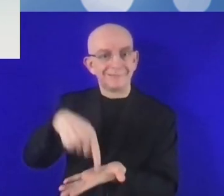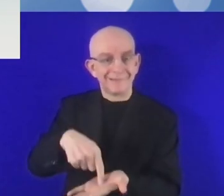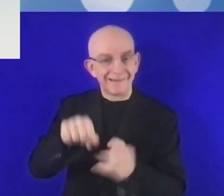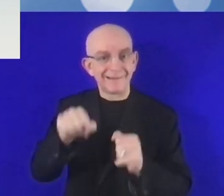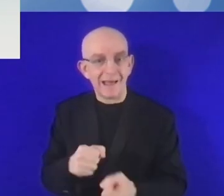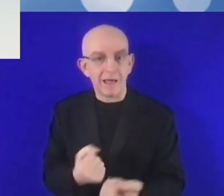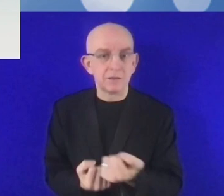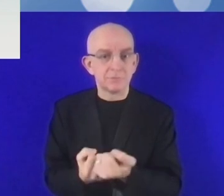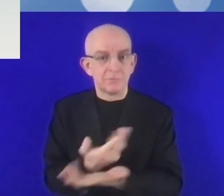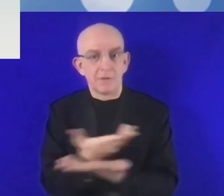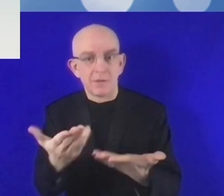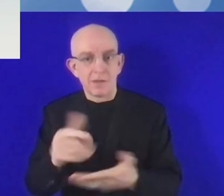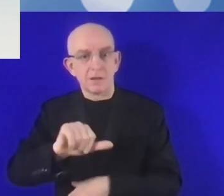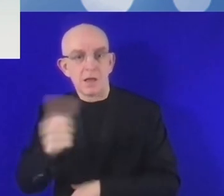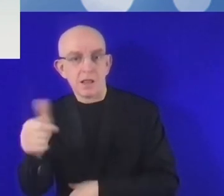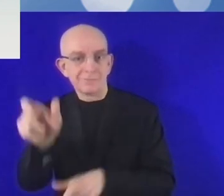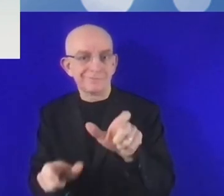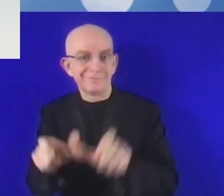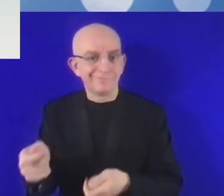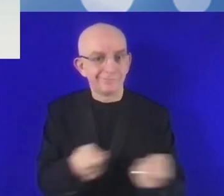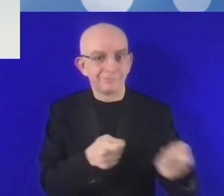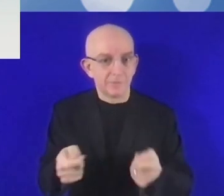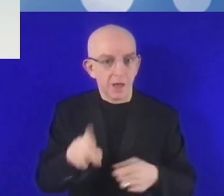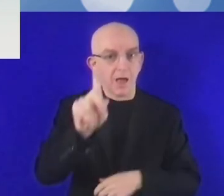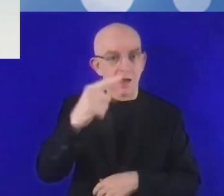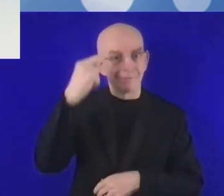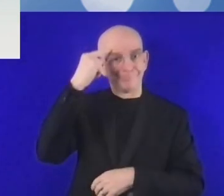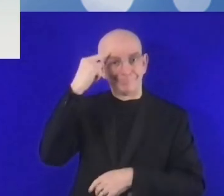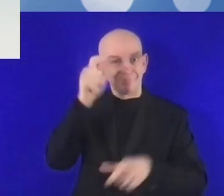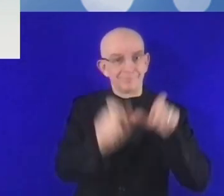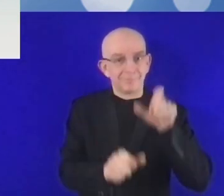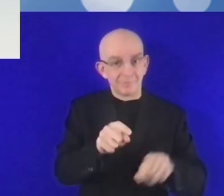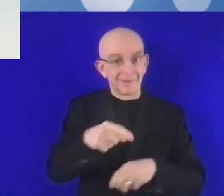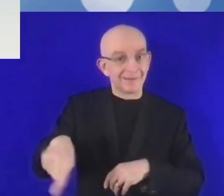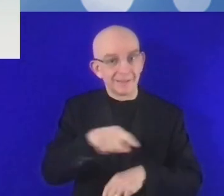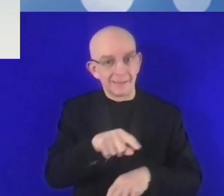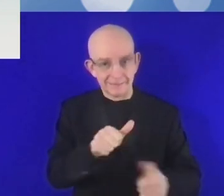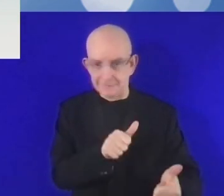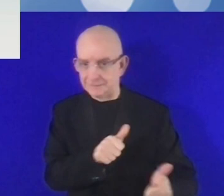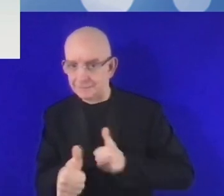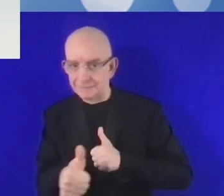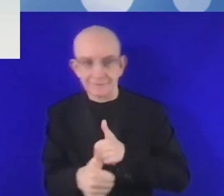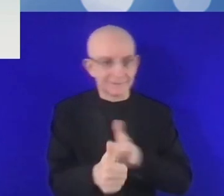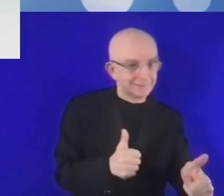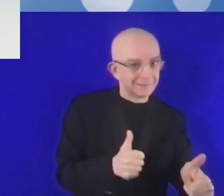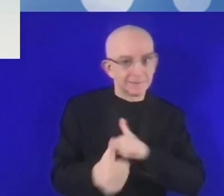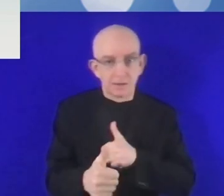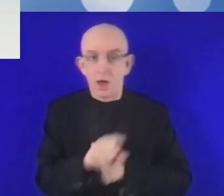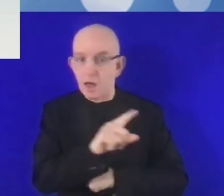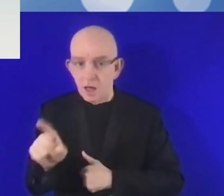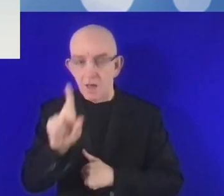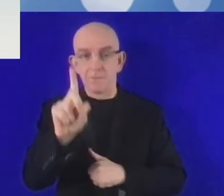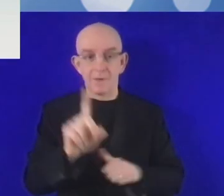повторяющимся локдауном, с тем, что они не могли ходить на работу. Центры данных, операторы сетей работали